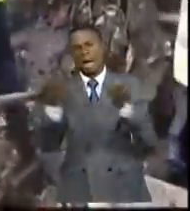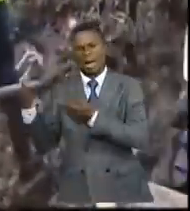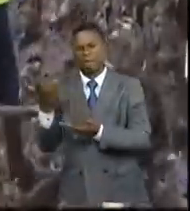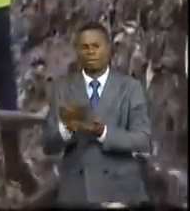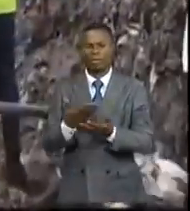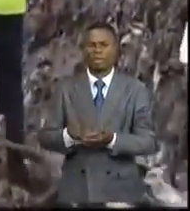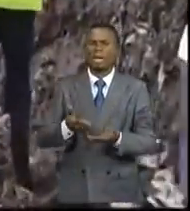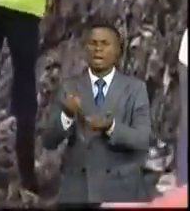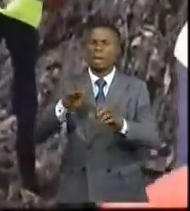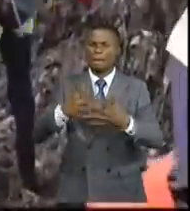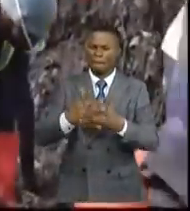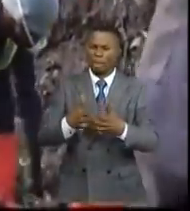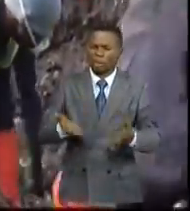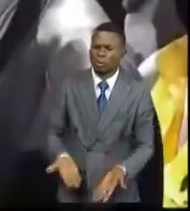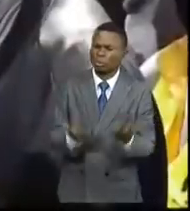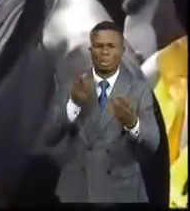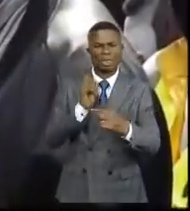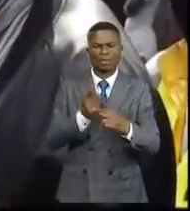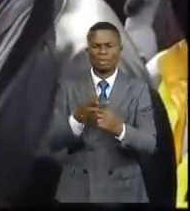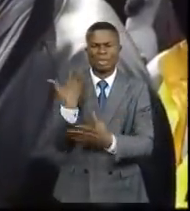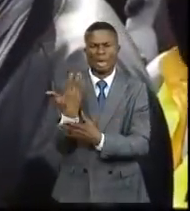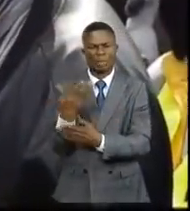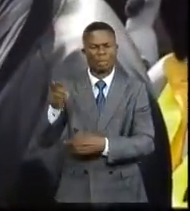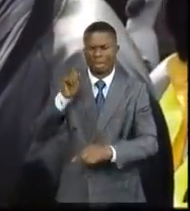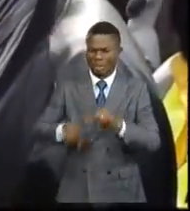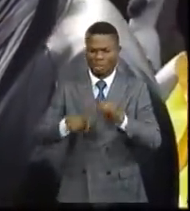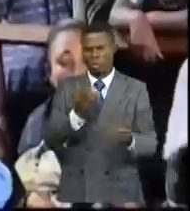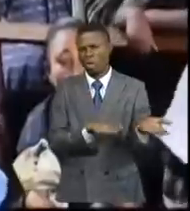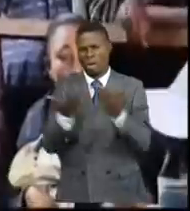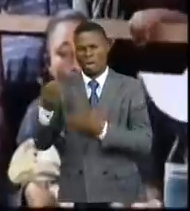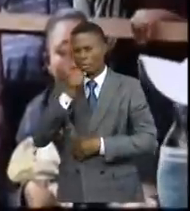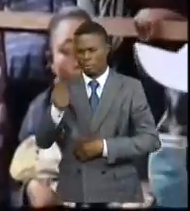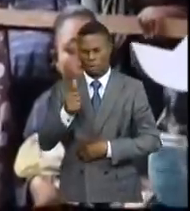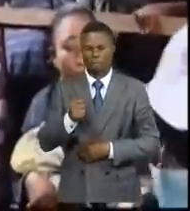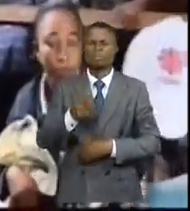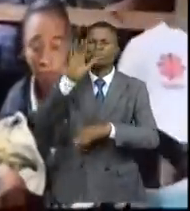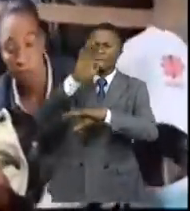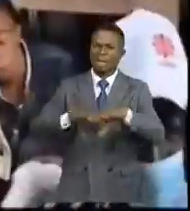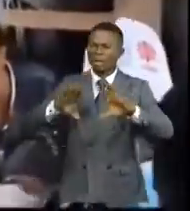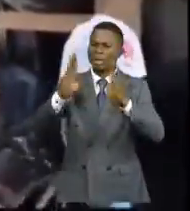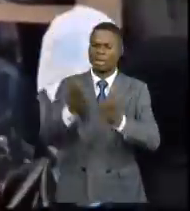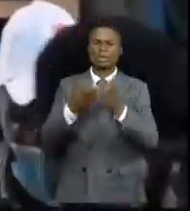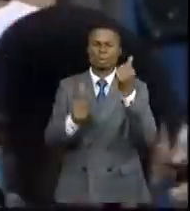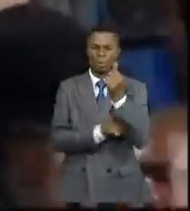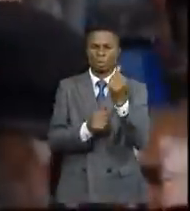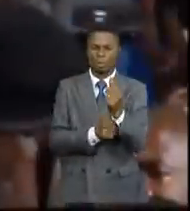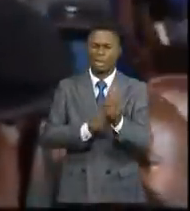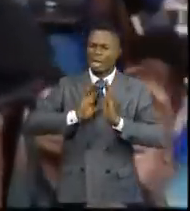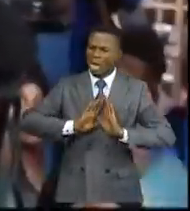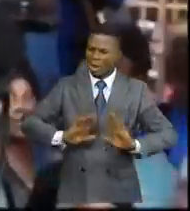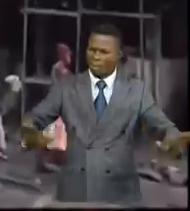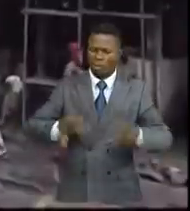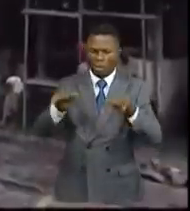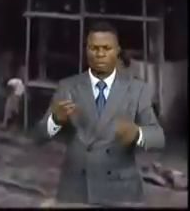une machine car le faire à la main n'est pas aussi facile qu'on peut le croire. Sur place, il a sensibilisé les marchands à la propriété de ses lieux de